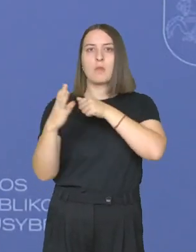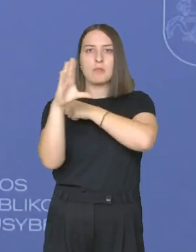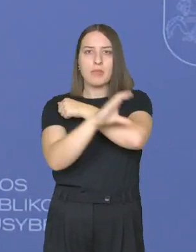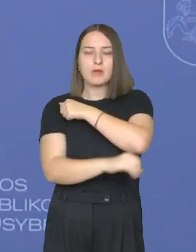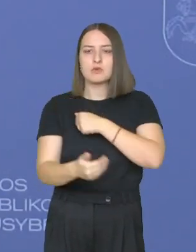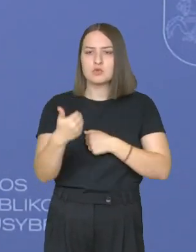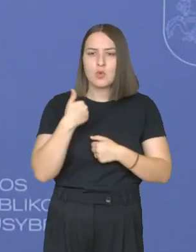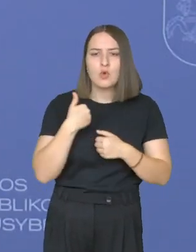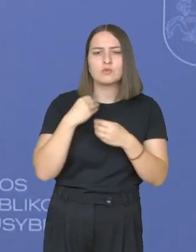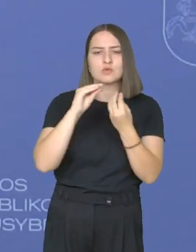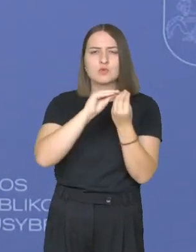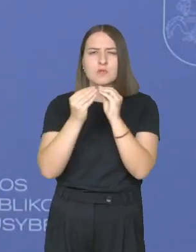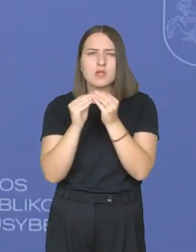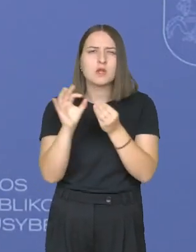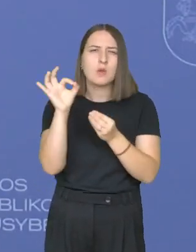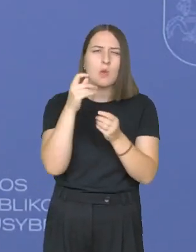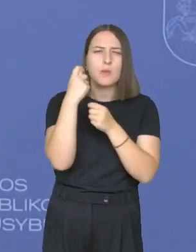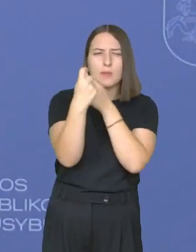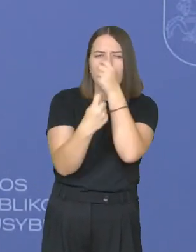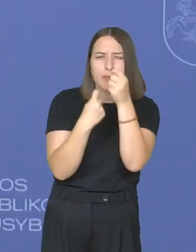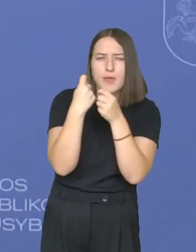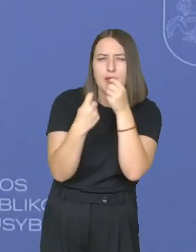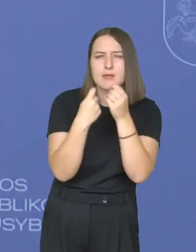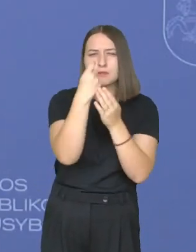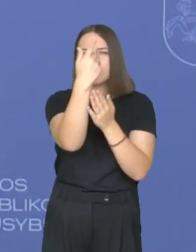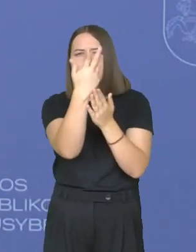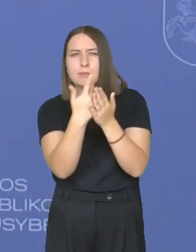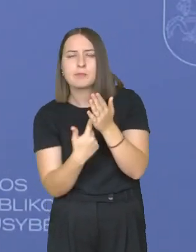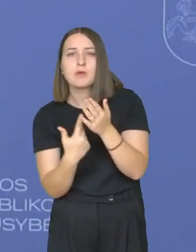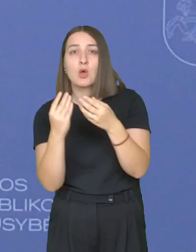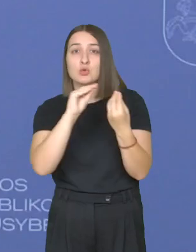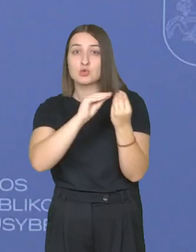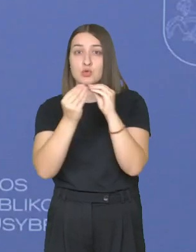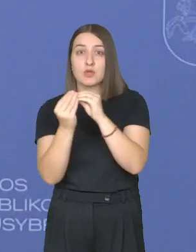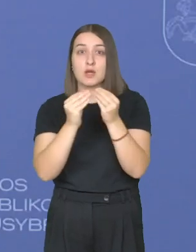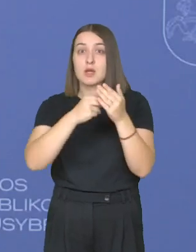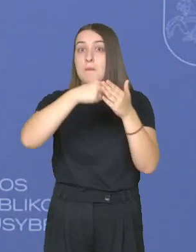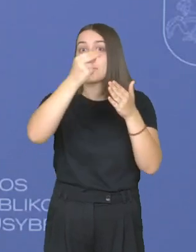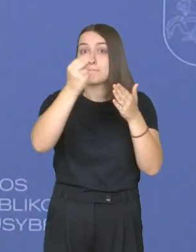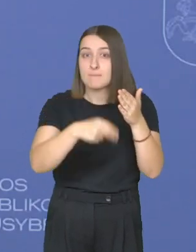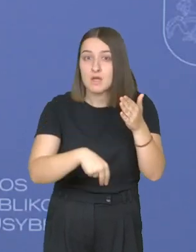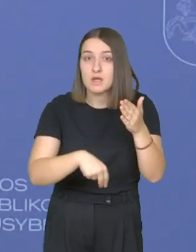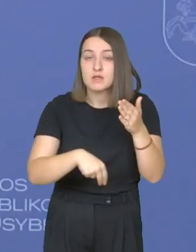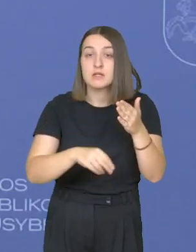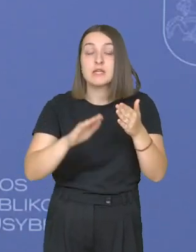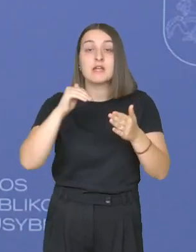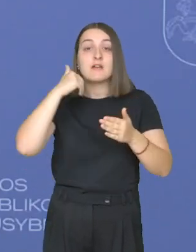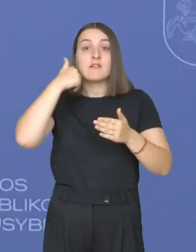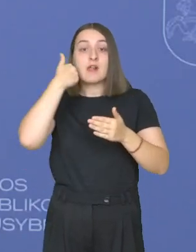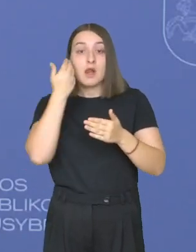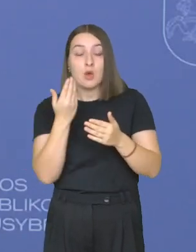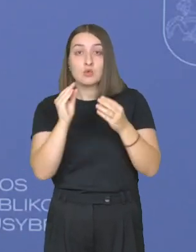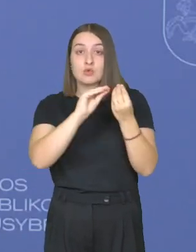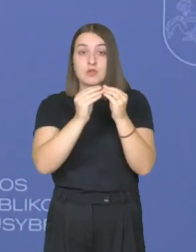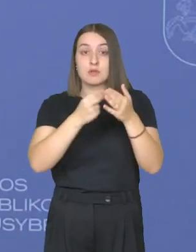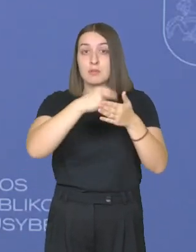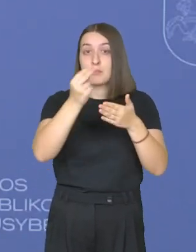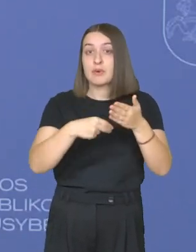detalių pasirašyt sutartį ir tada per 18 mėnesių nuo sutarties